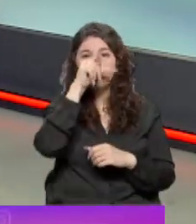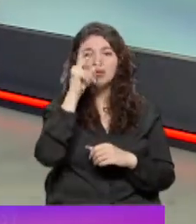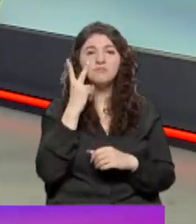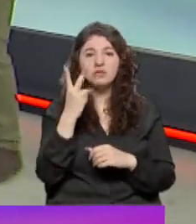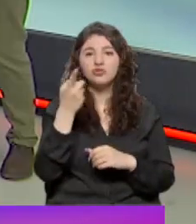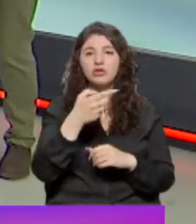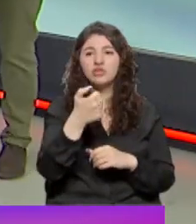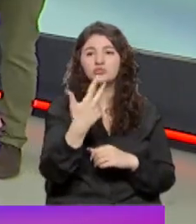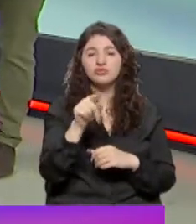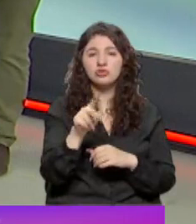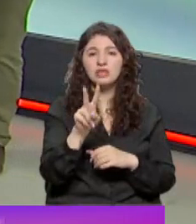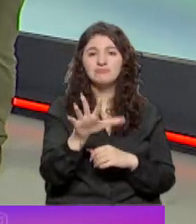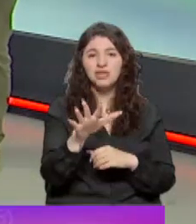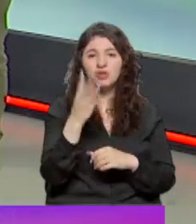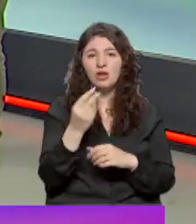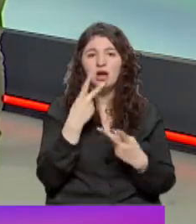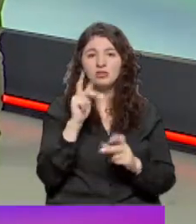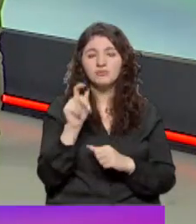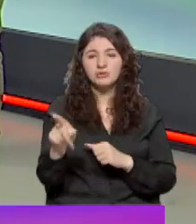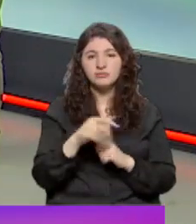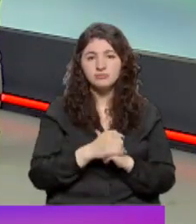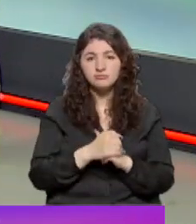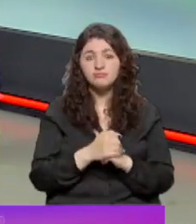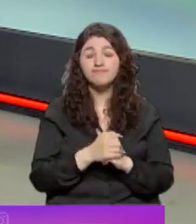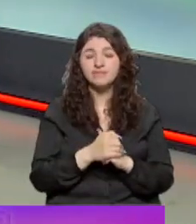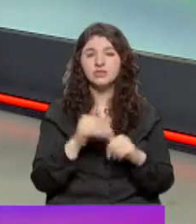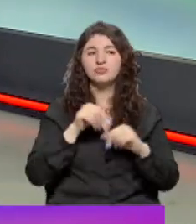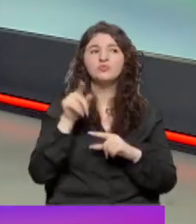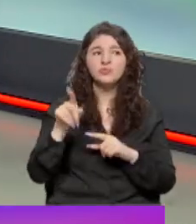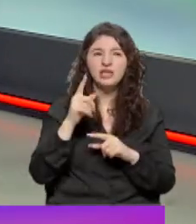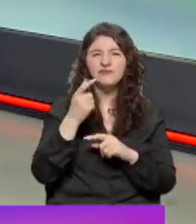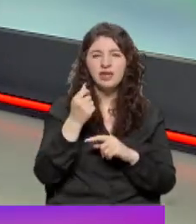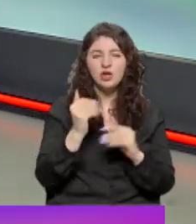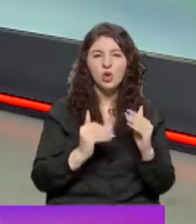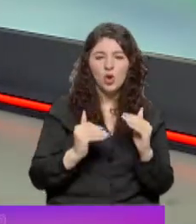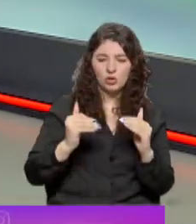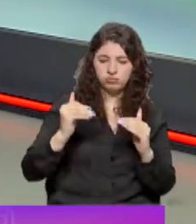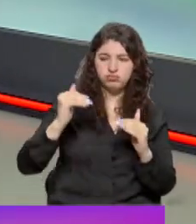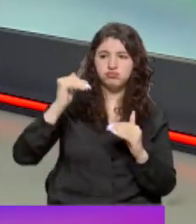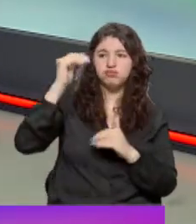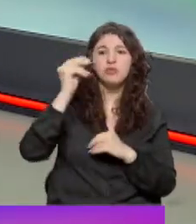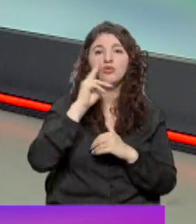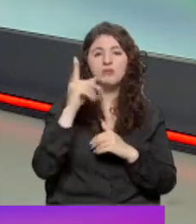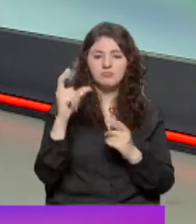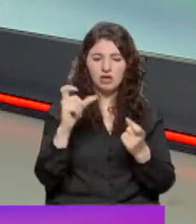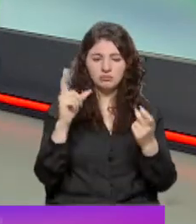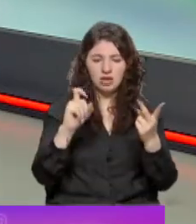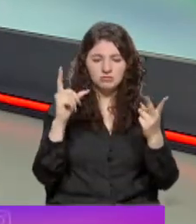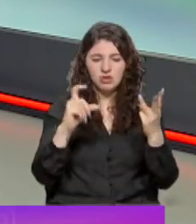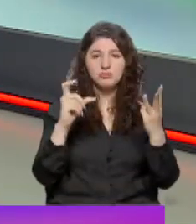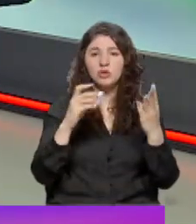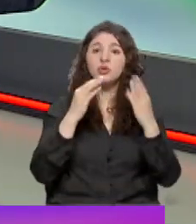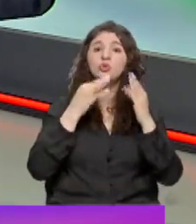baktığımızda Yüzde altmış 3.25 olarak açıklandı Şimdi burada fiyatları yükselişini görüyorsunuz aydan aya